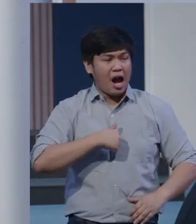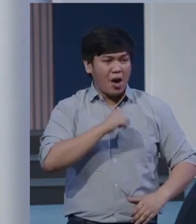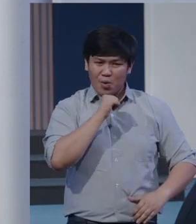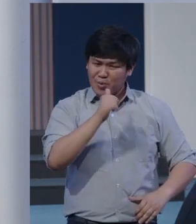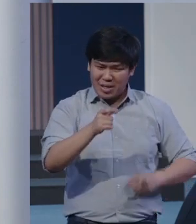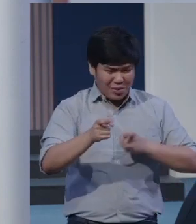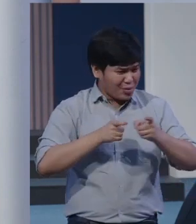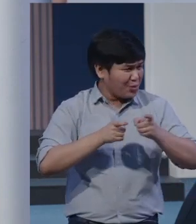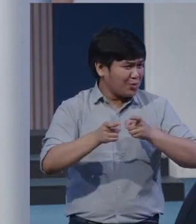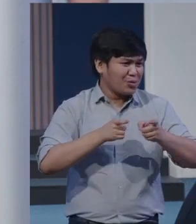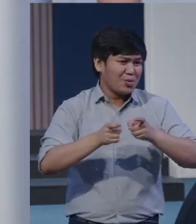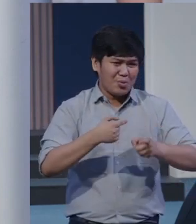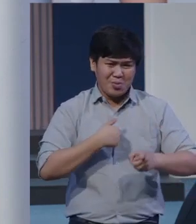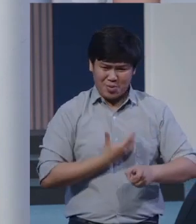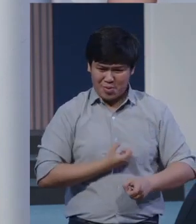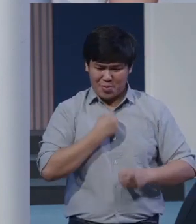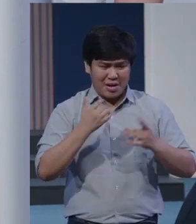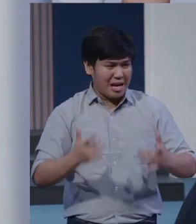longer